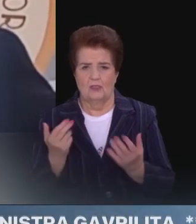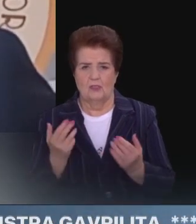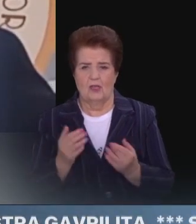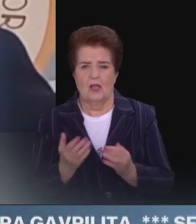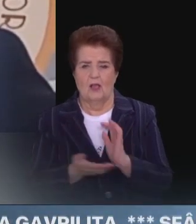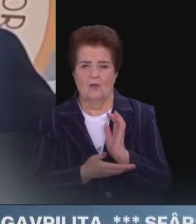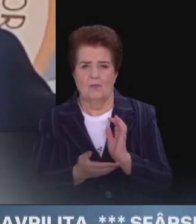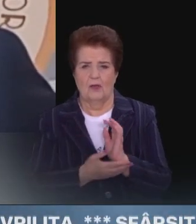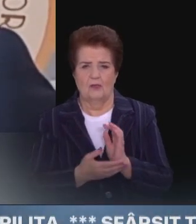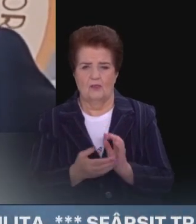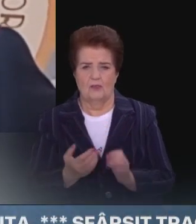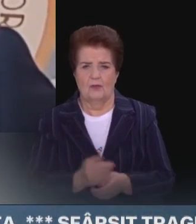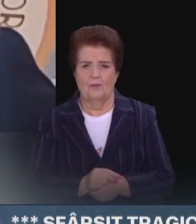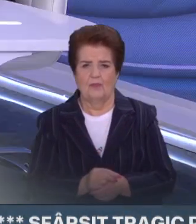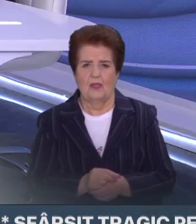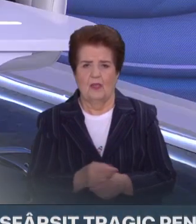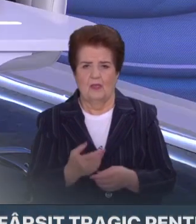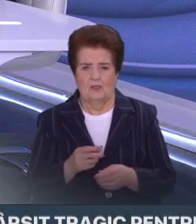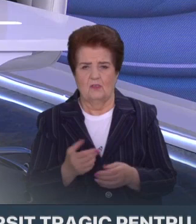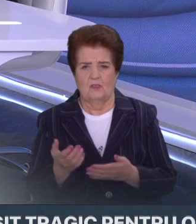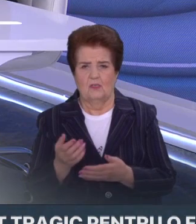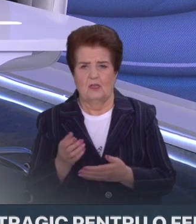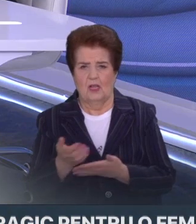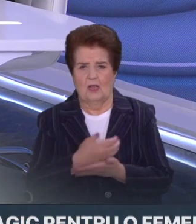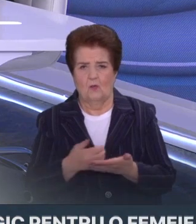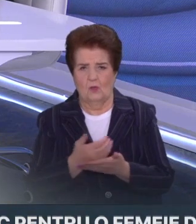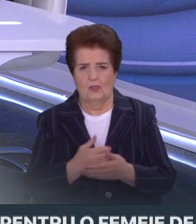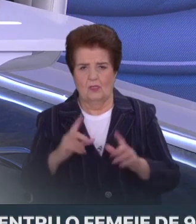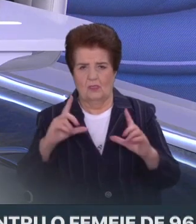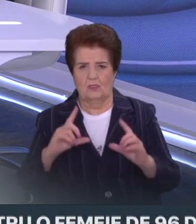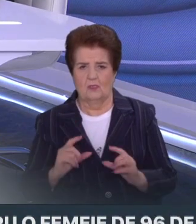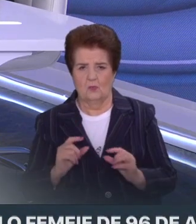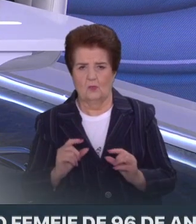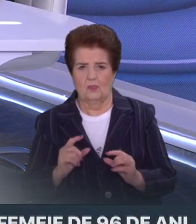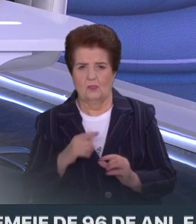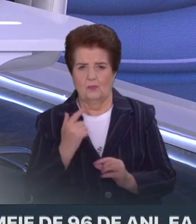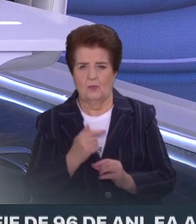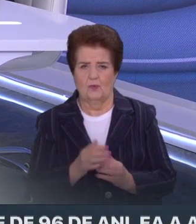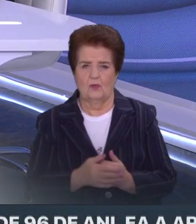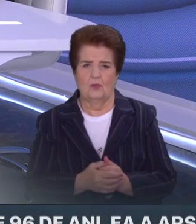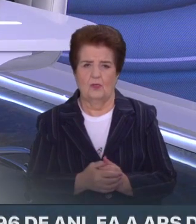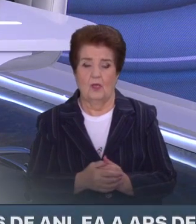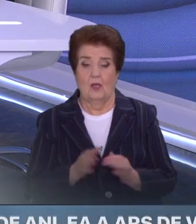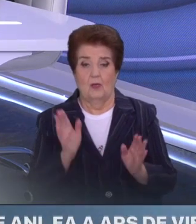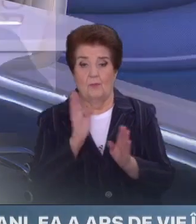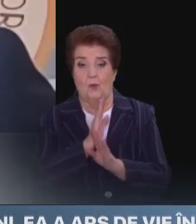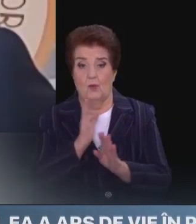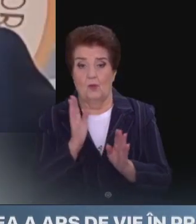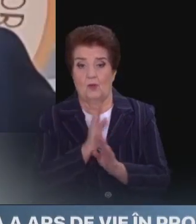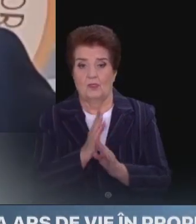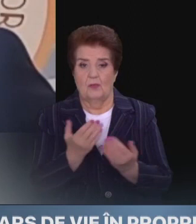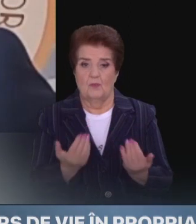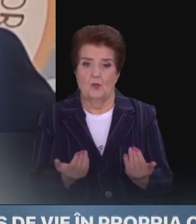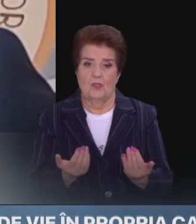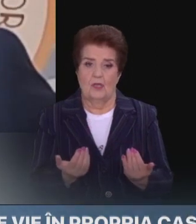floare. Să înțelegem că ar putea să fie o recoltă scăzută, nu? Nu se înțelege, putem să prognozăm că dacă,